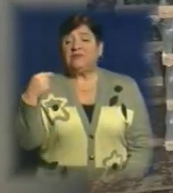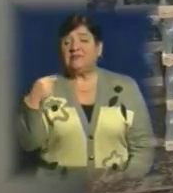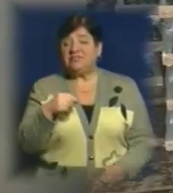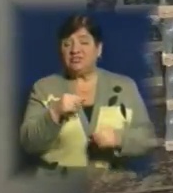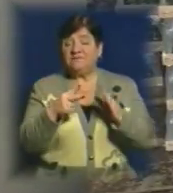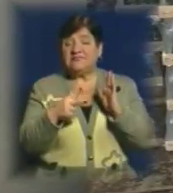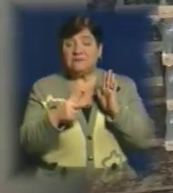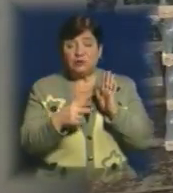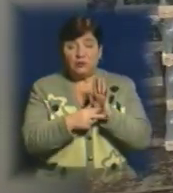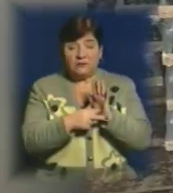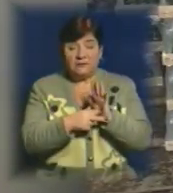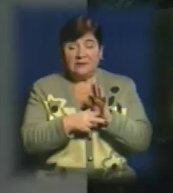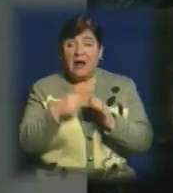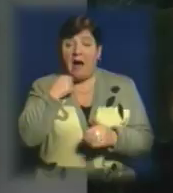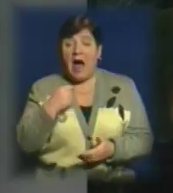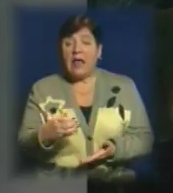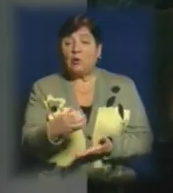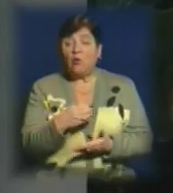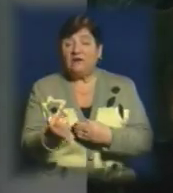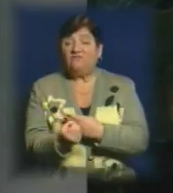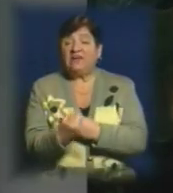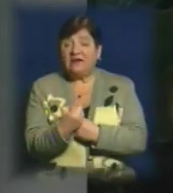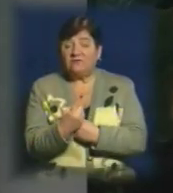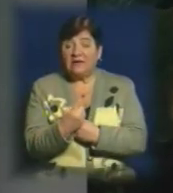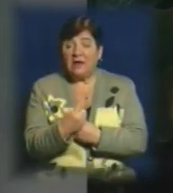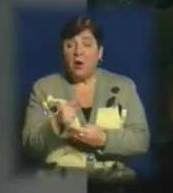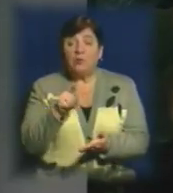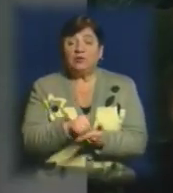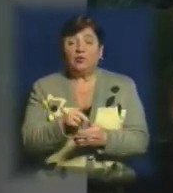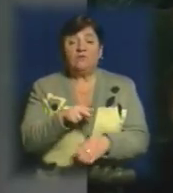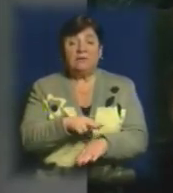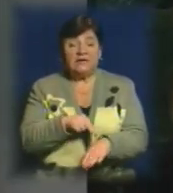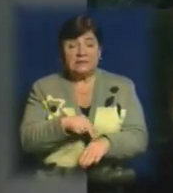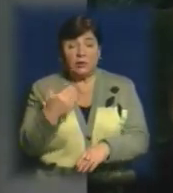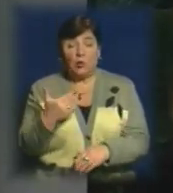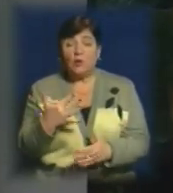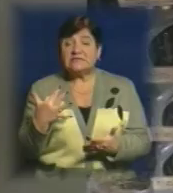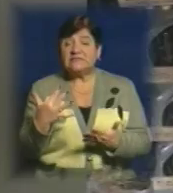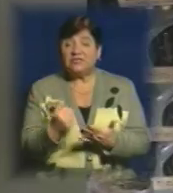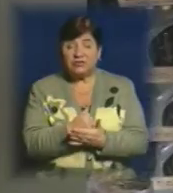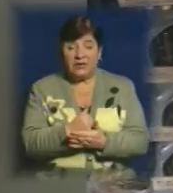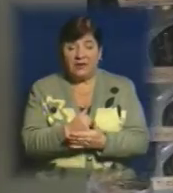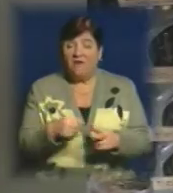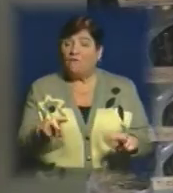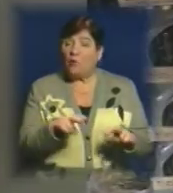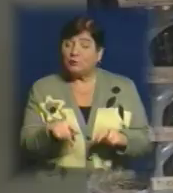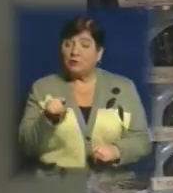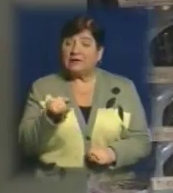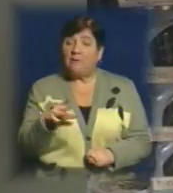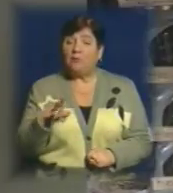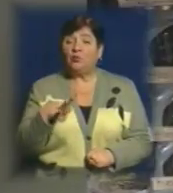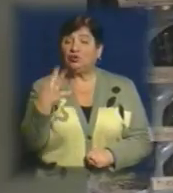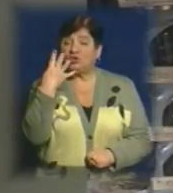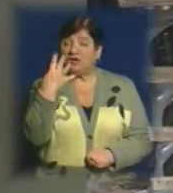2800 літрів фальсифікованого алкоголю виявила в Ужгороді податкова міліція. Його знайшли у гаражі у ході обшуку. Там було